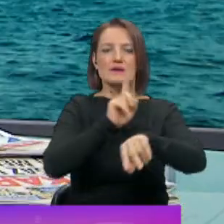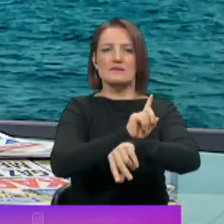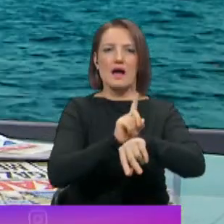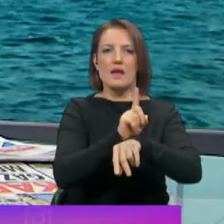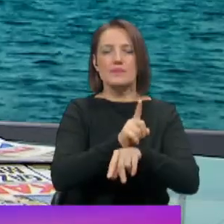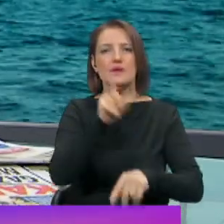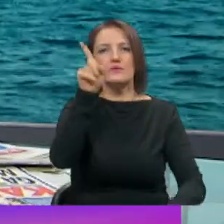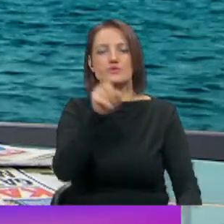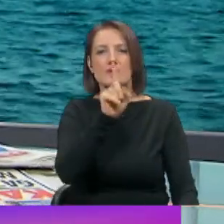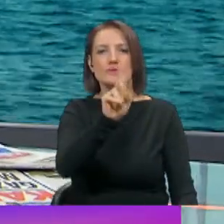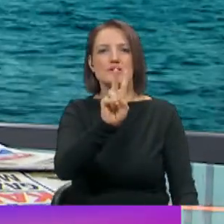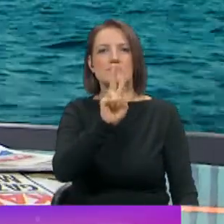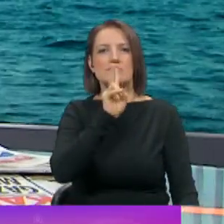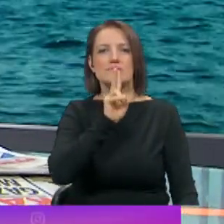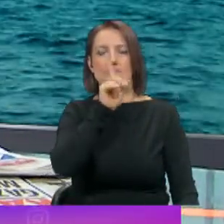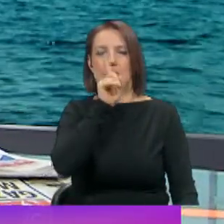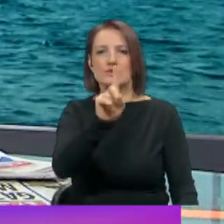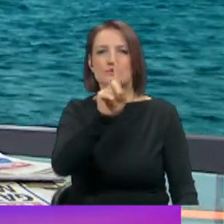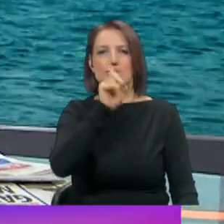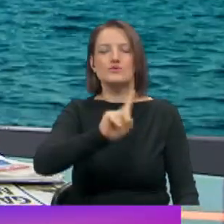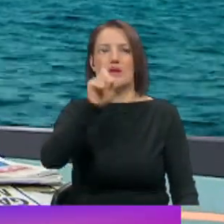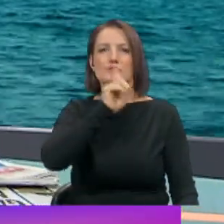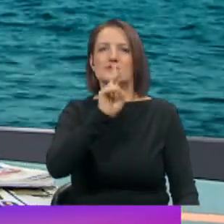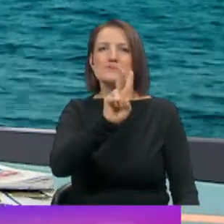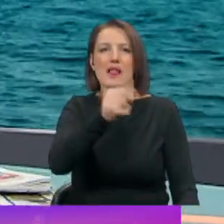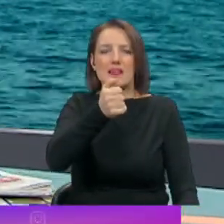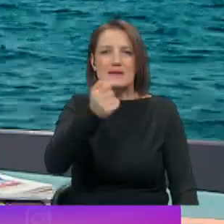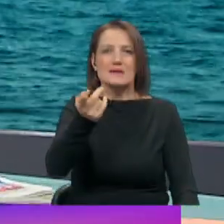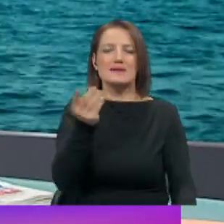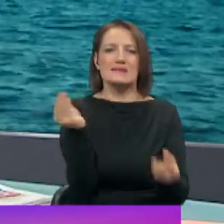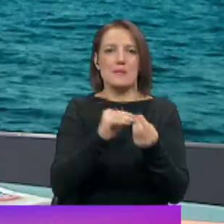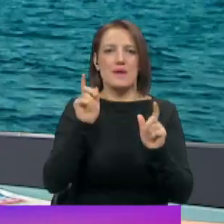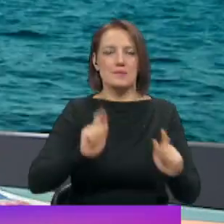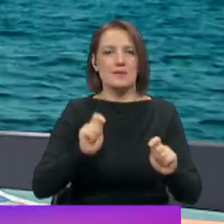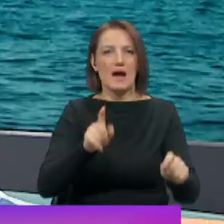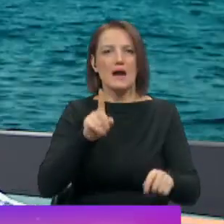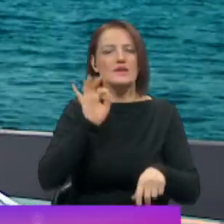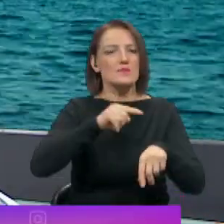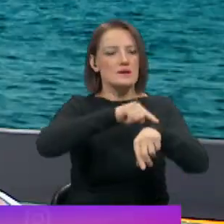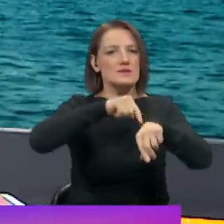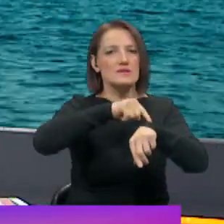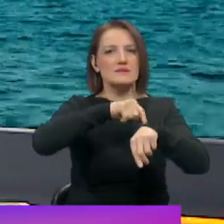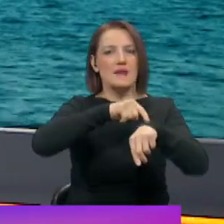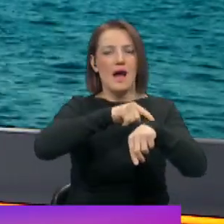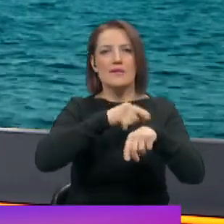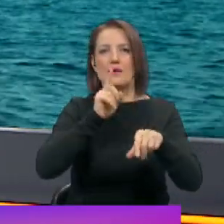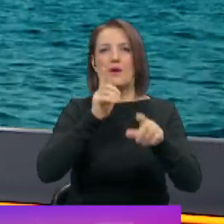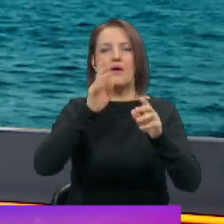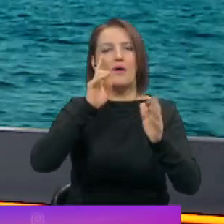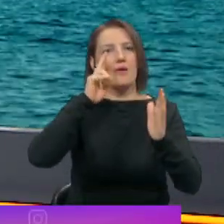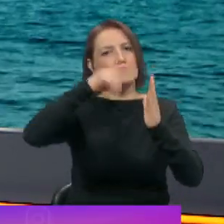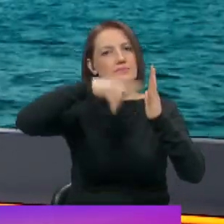126 zam yaptık şimdi kullanım miktarı 150 lira saati geçsin diye sayaç okuma süresini 35 güne